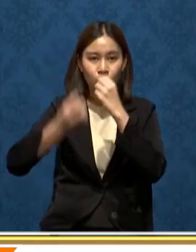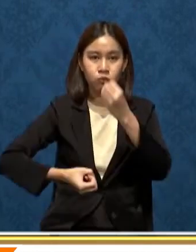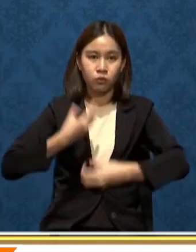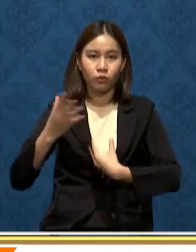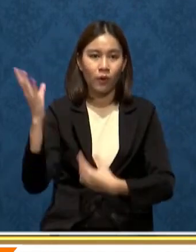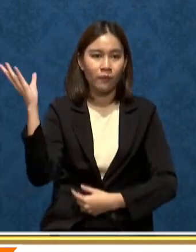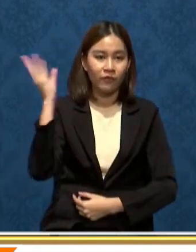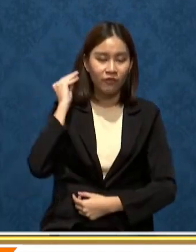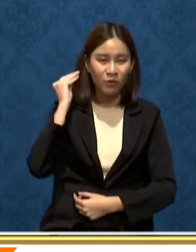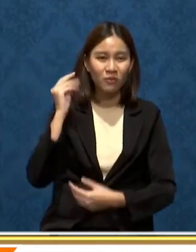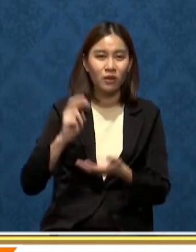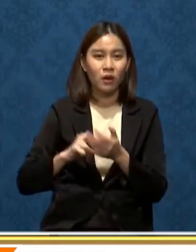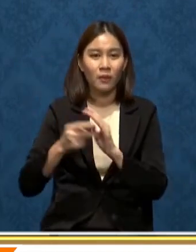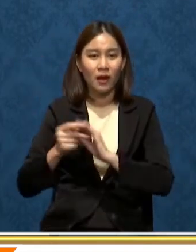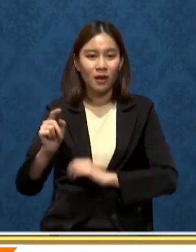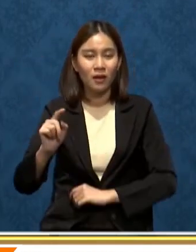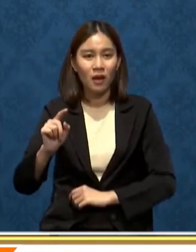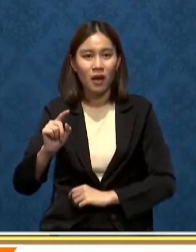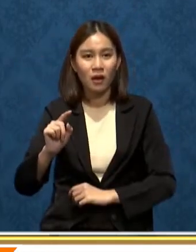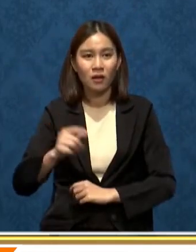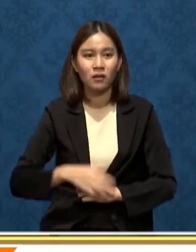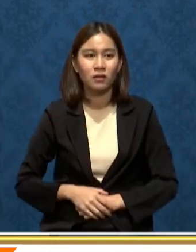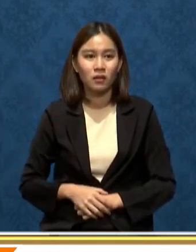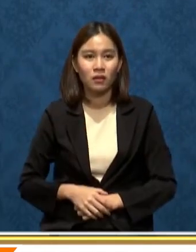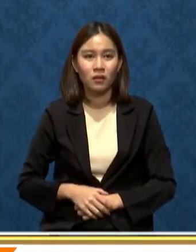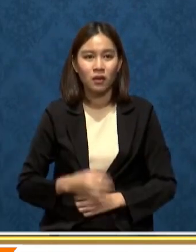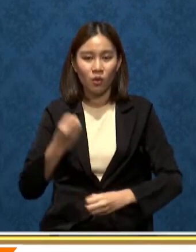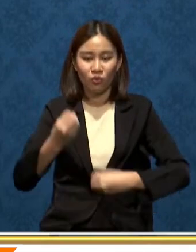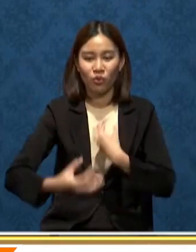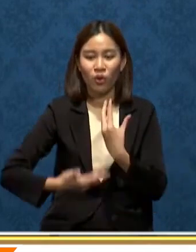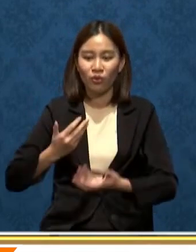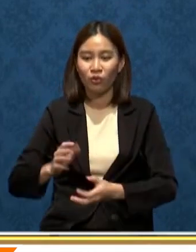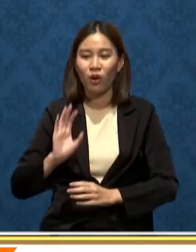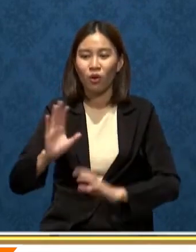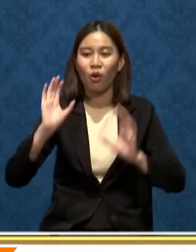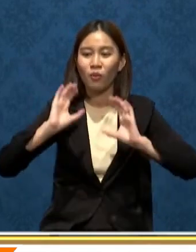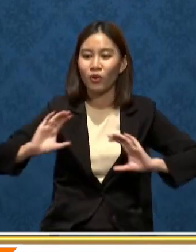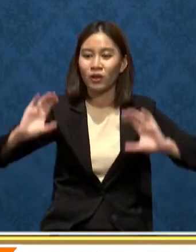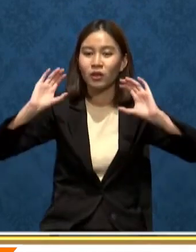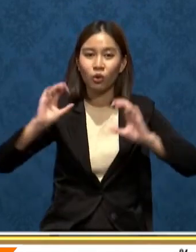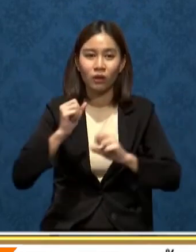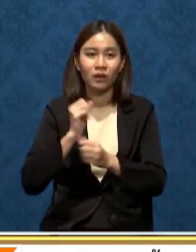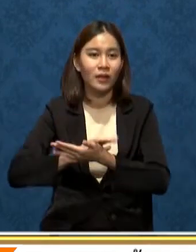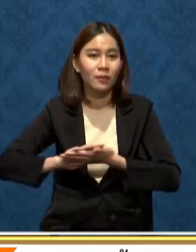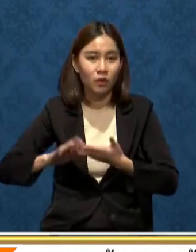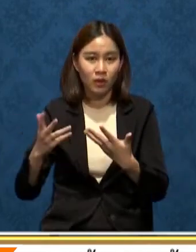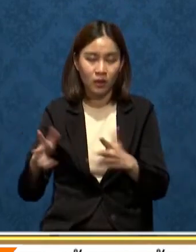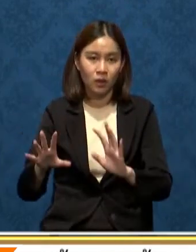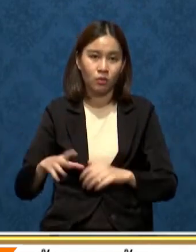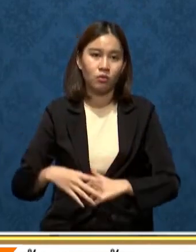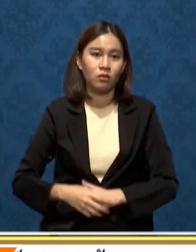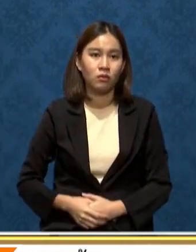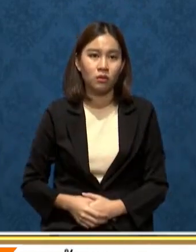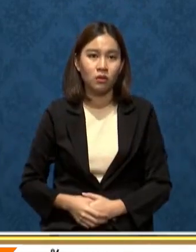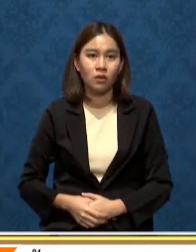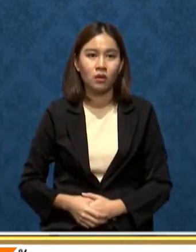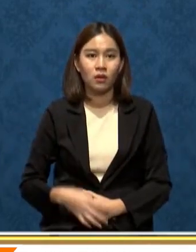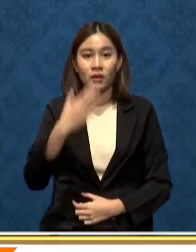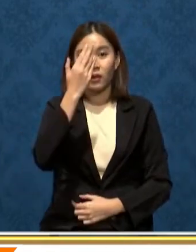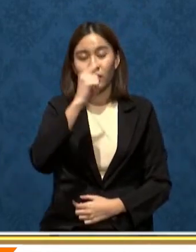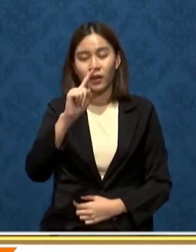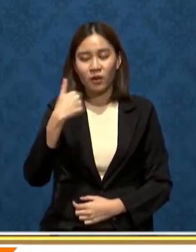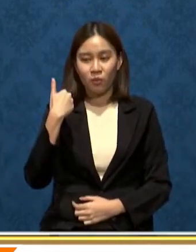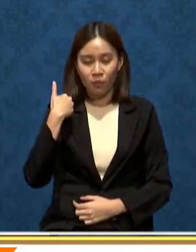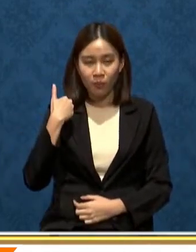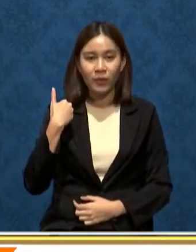า and theกdosการเป็นที่เรยบร้อยแล้ครับท่านบระทานเพราผมได้รรายง